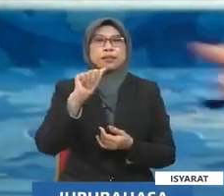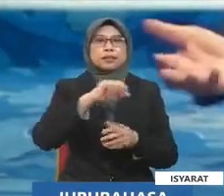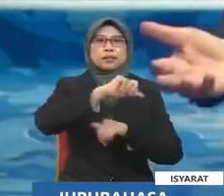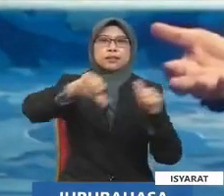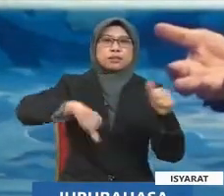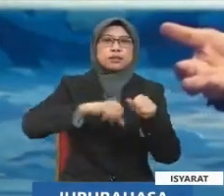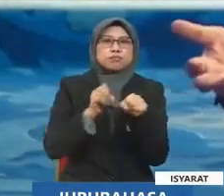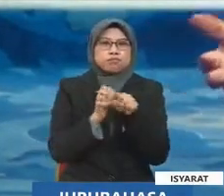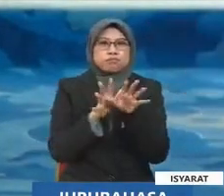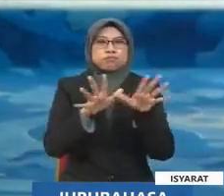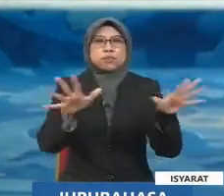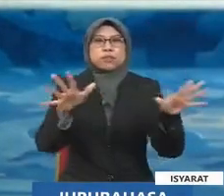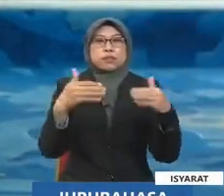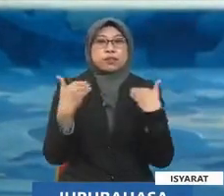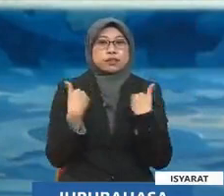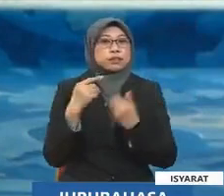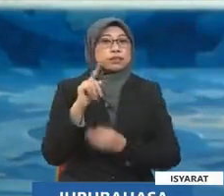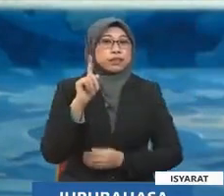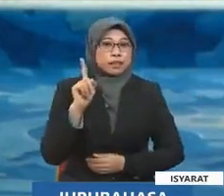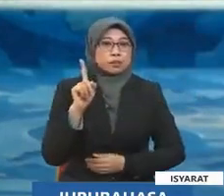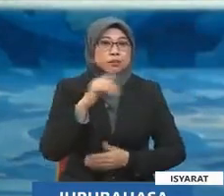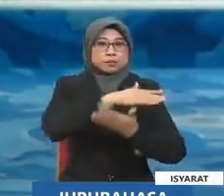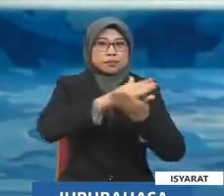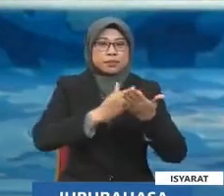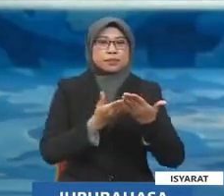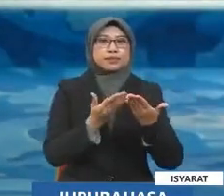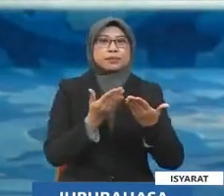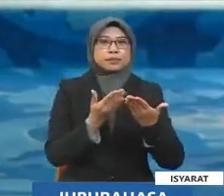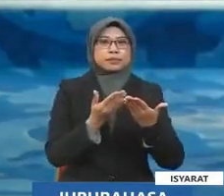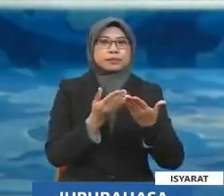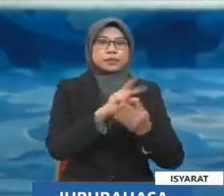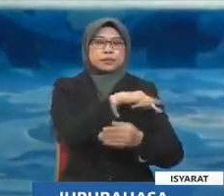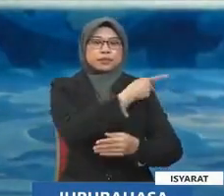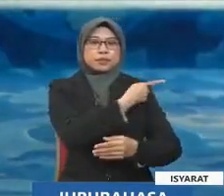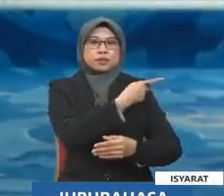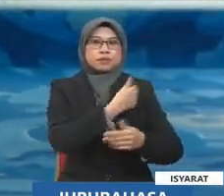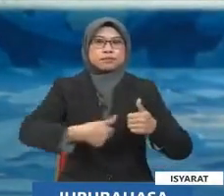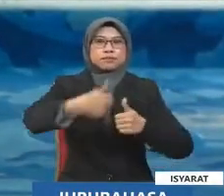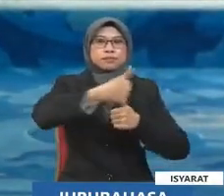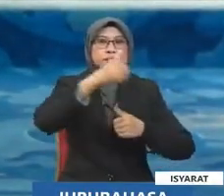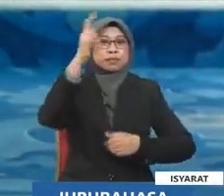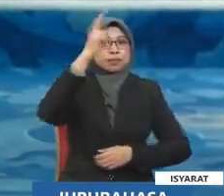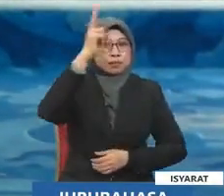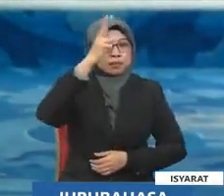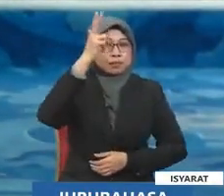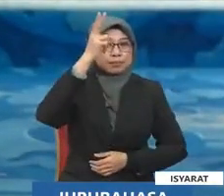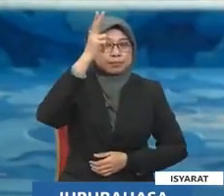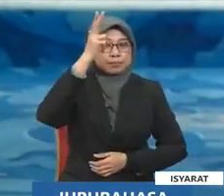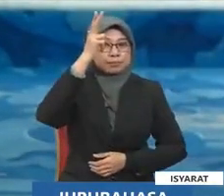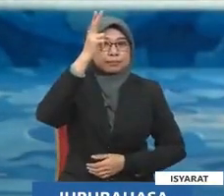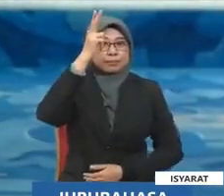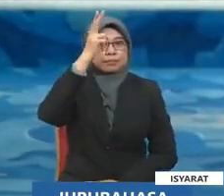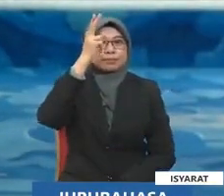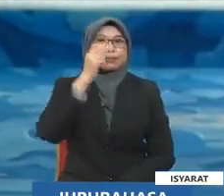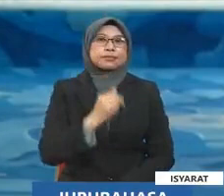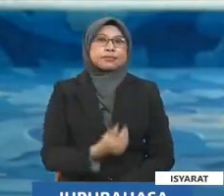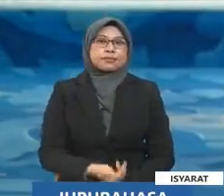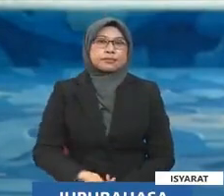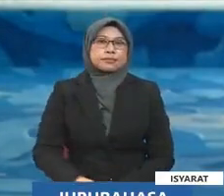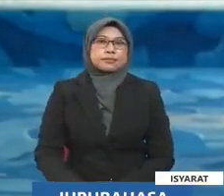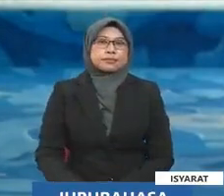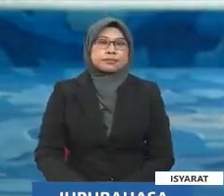lebih luas, kita ada satu pihak yang dikuasai oleh kerajaan yang